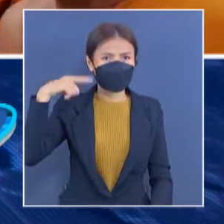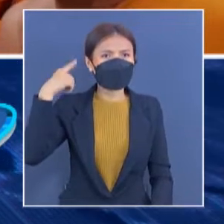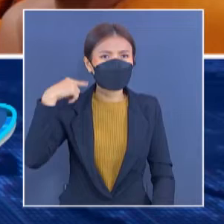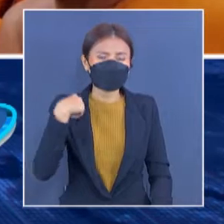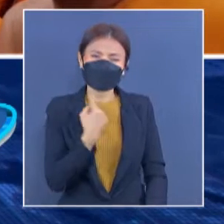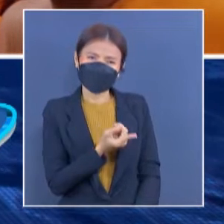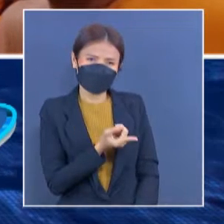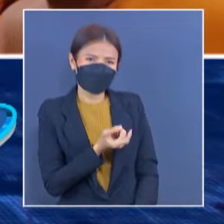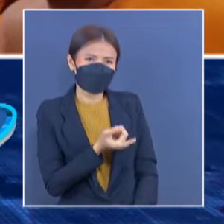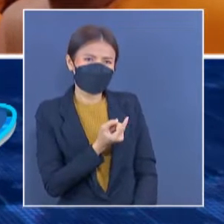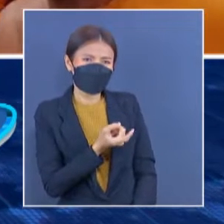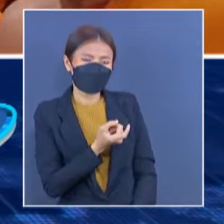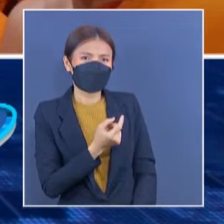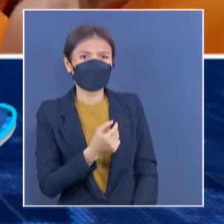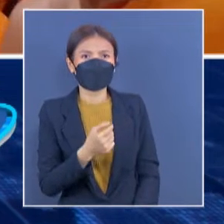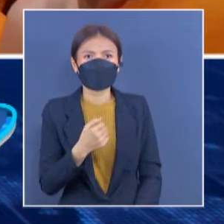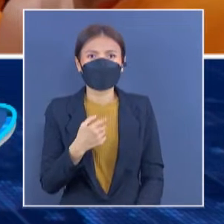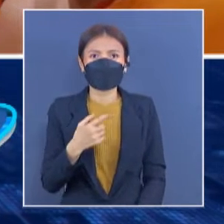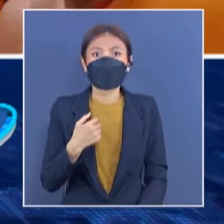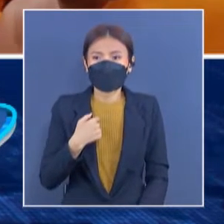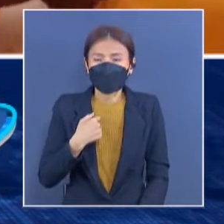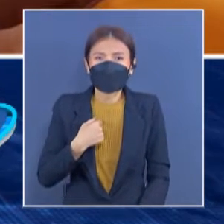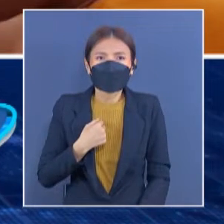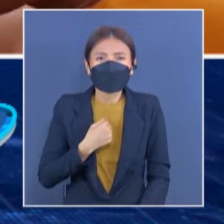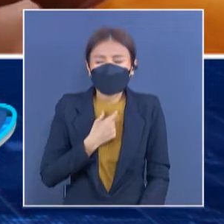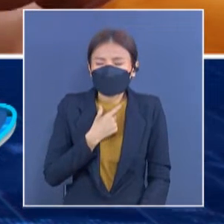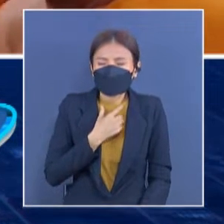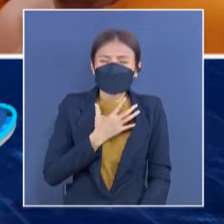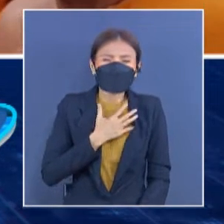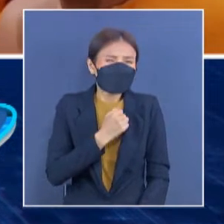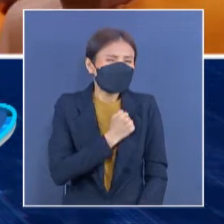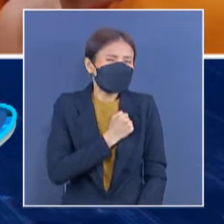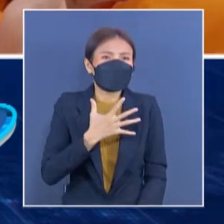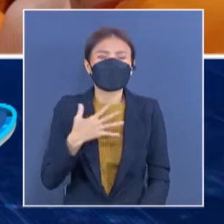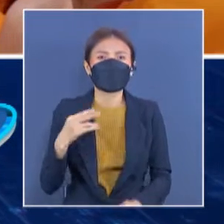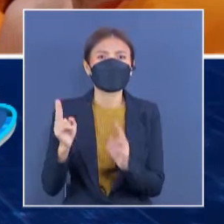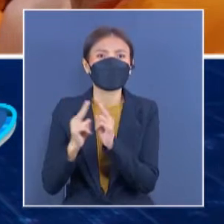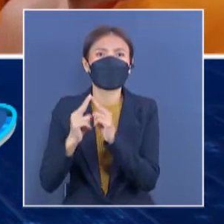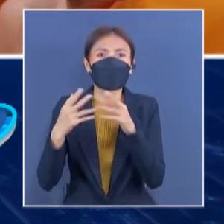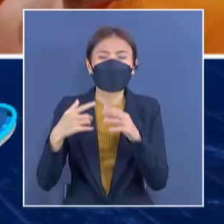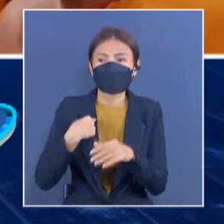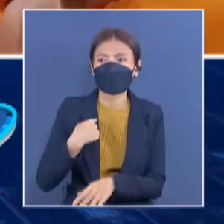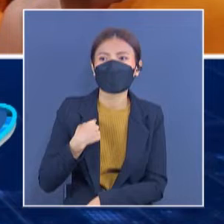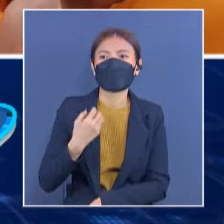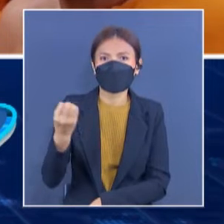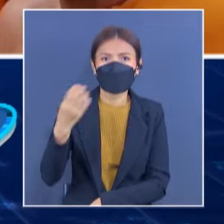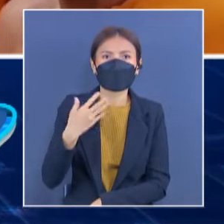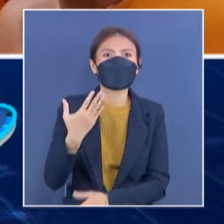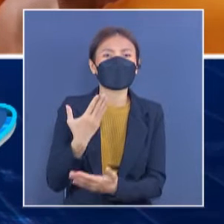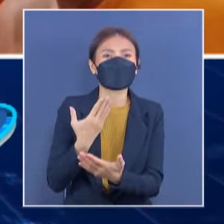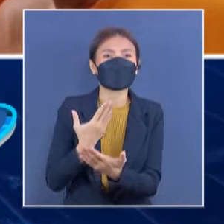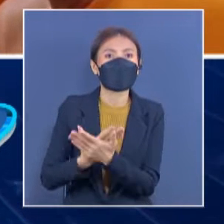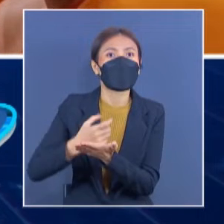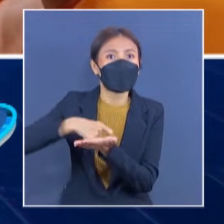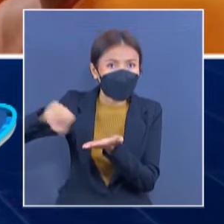ก็ถูกแบล็กเมลขู่เอาเงินพอโอนเงินไปให้แล้วก็ยังไม่จบพร้อมกันนี้ยืนยันอีกว่าเงิน